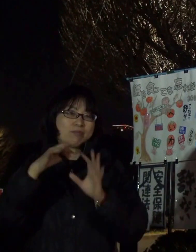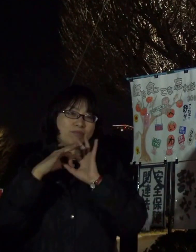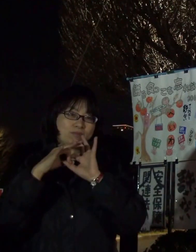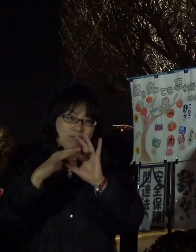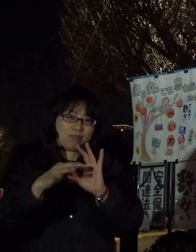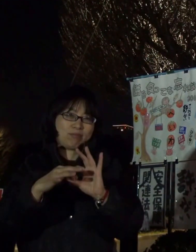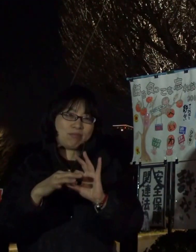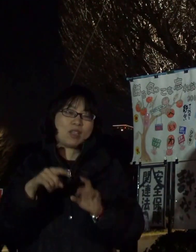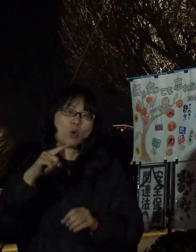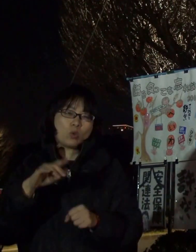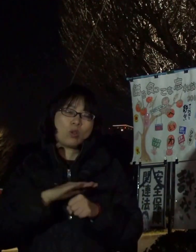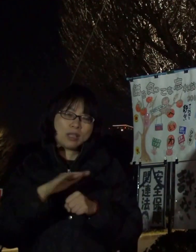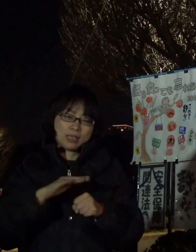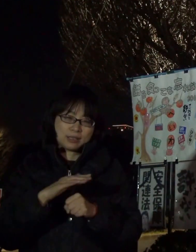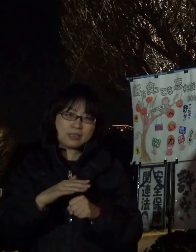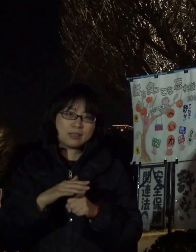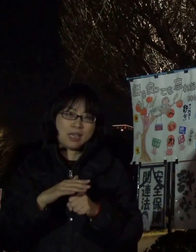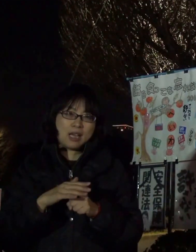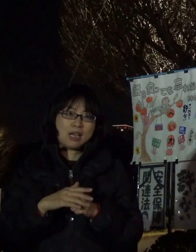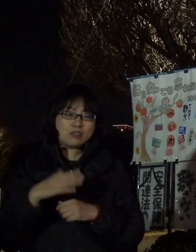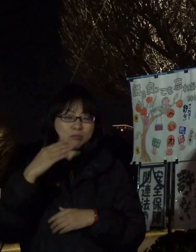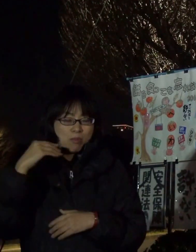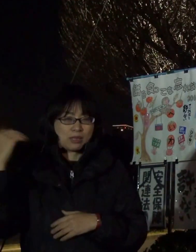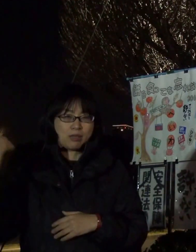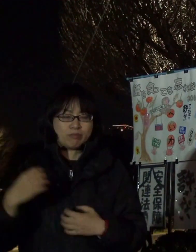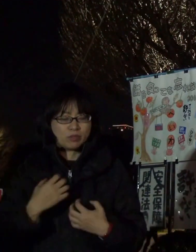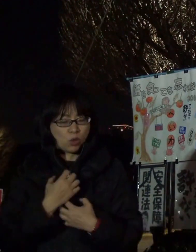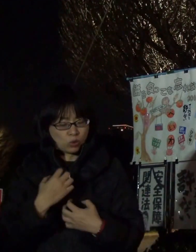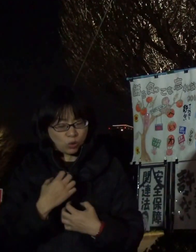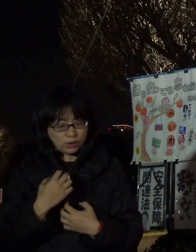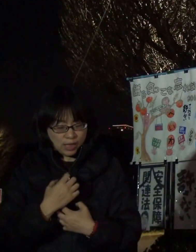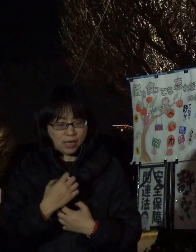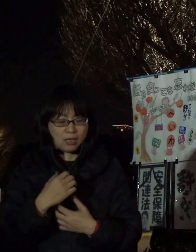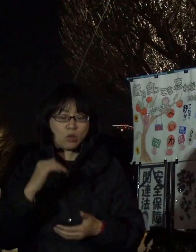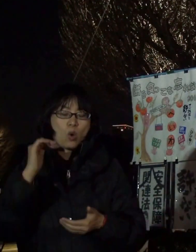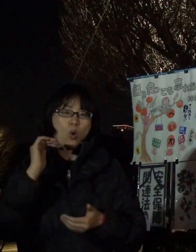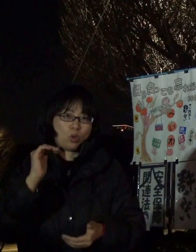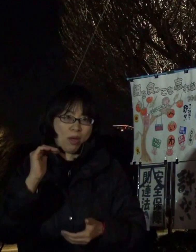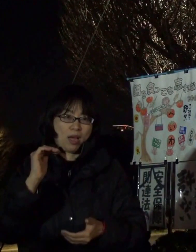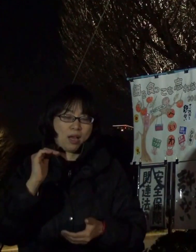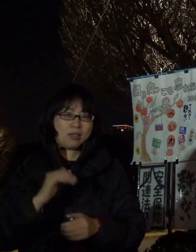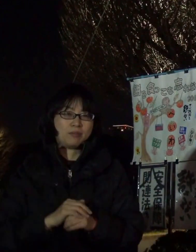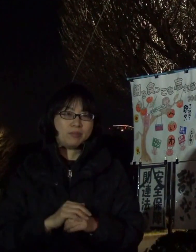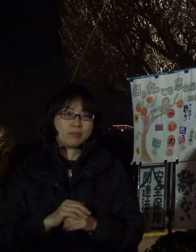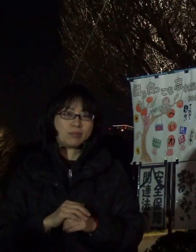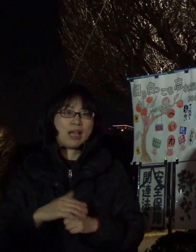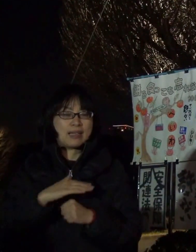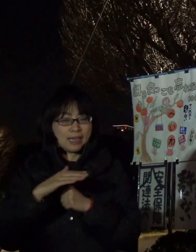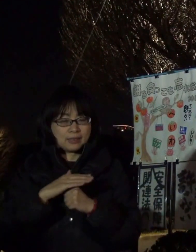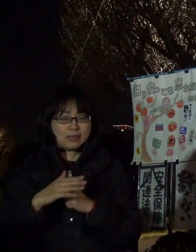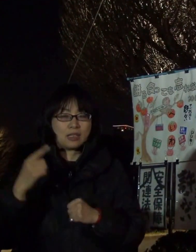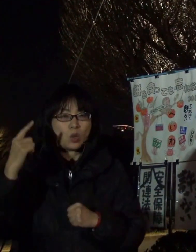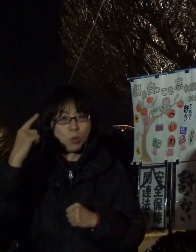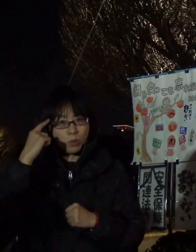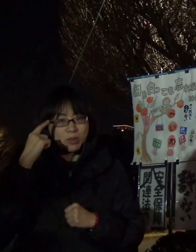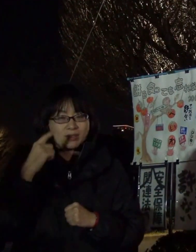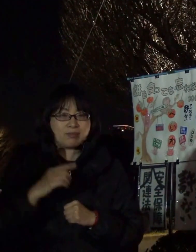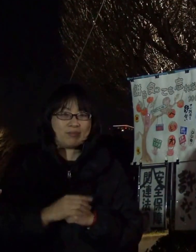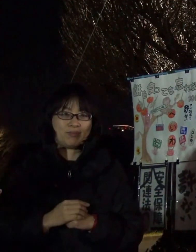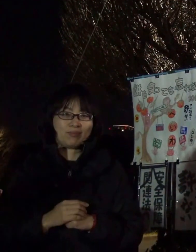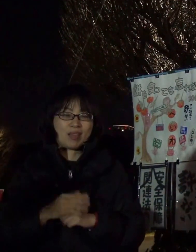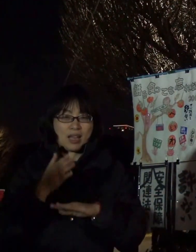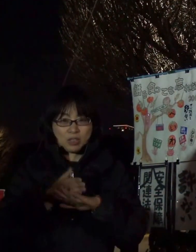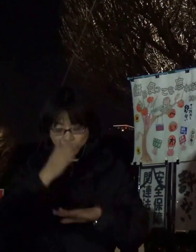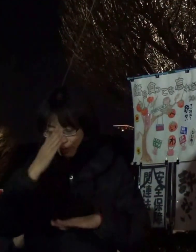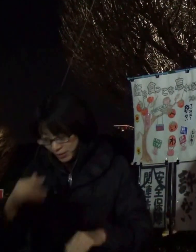さ、言葉の恐ろしさ、言葉っていうのはすごく大切だと思います。ありがとうございます